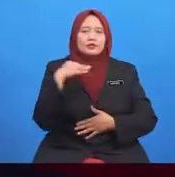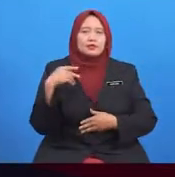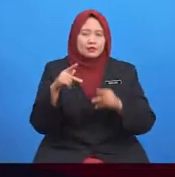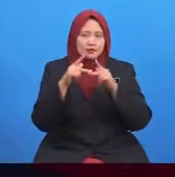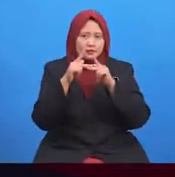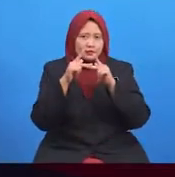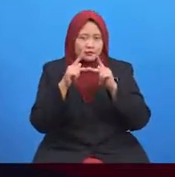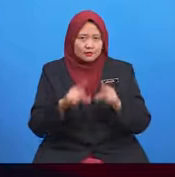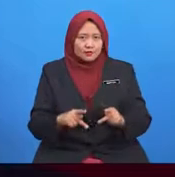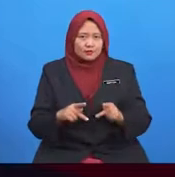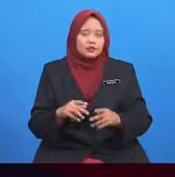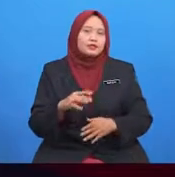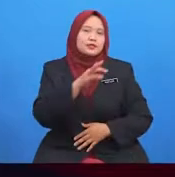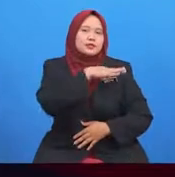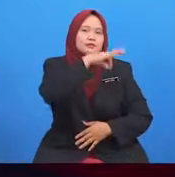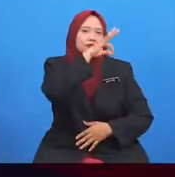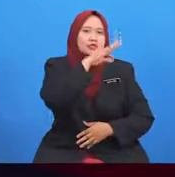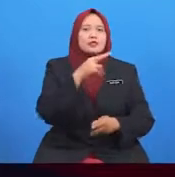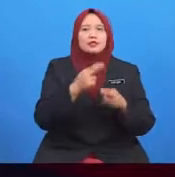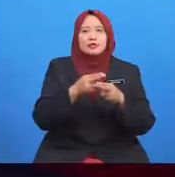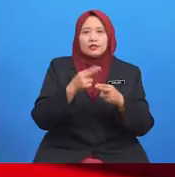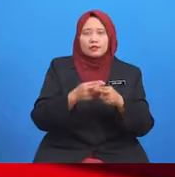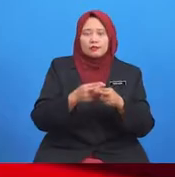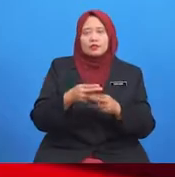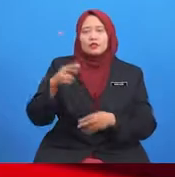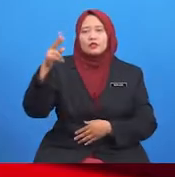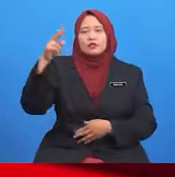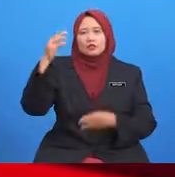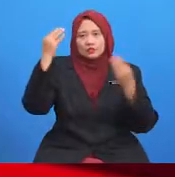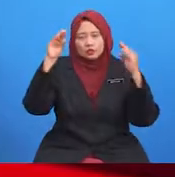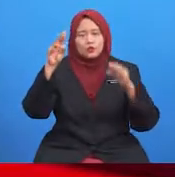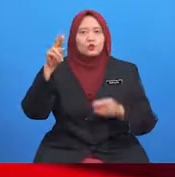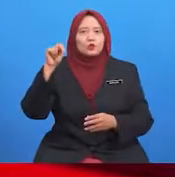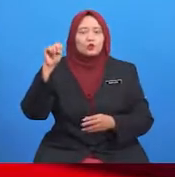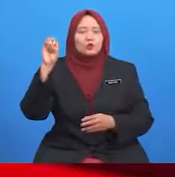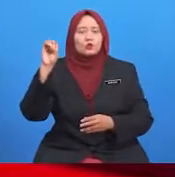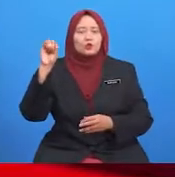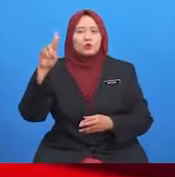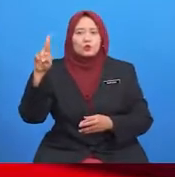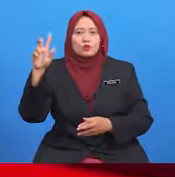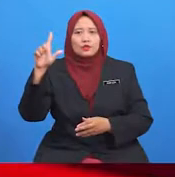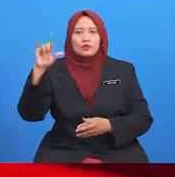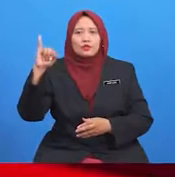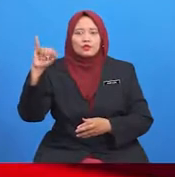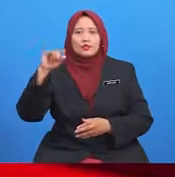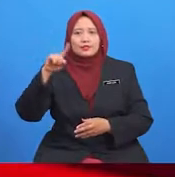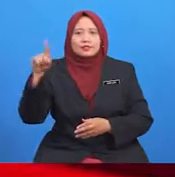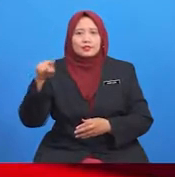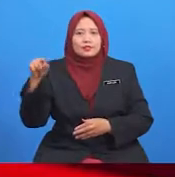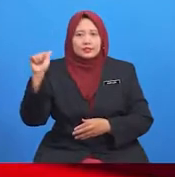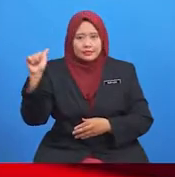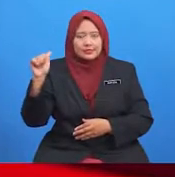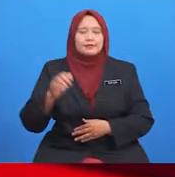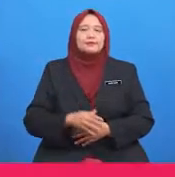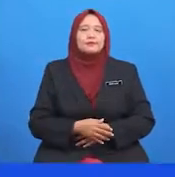cikgu Nurliza binti Abu Osman. Pada episod kali ini, cikgu akan membincangkan